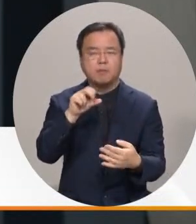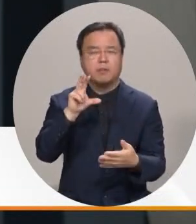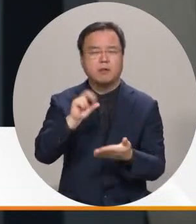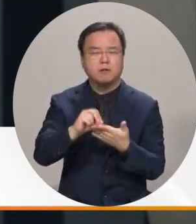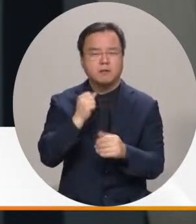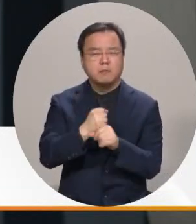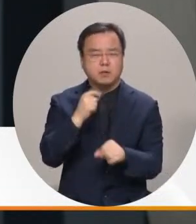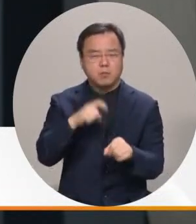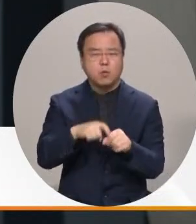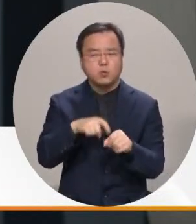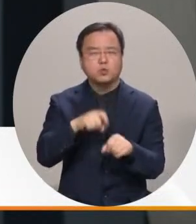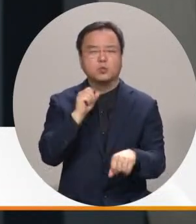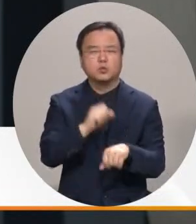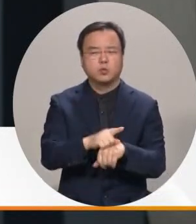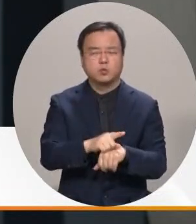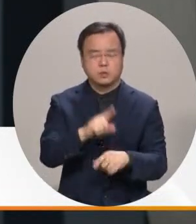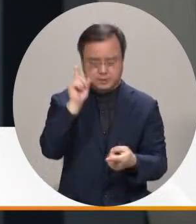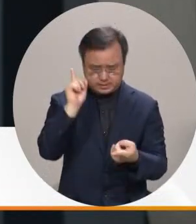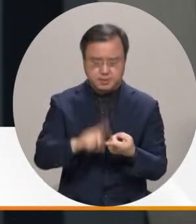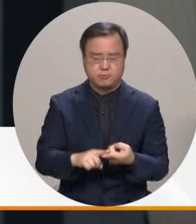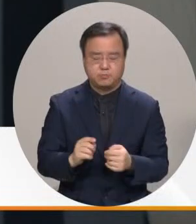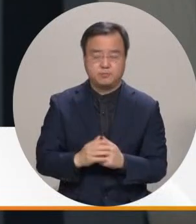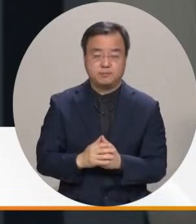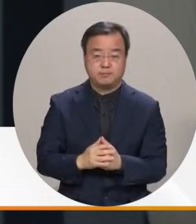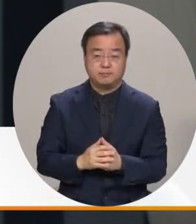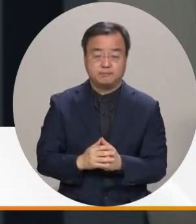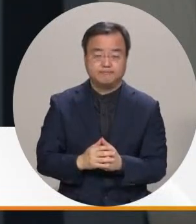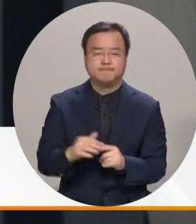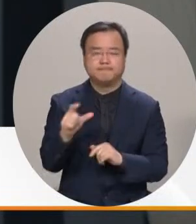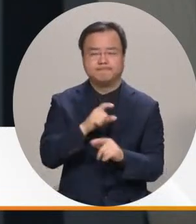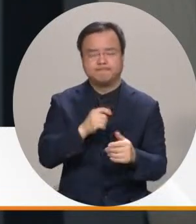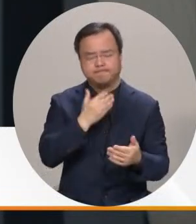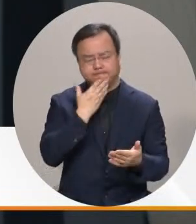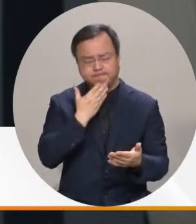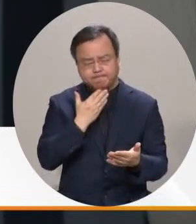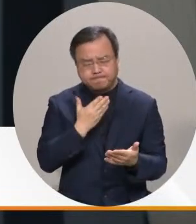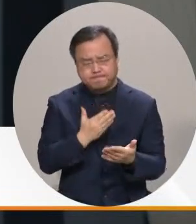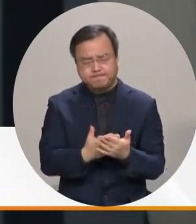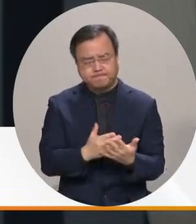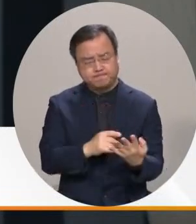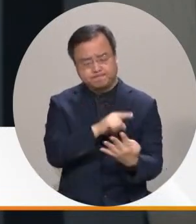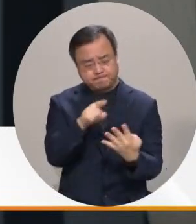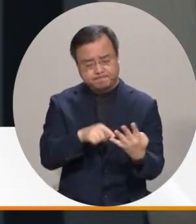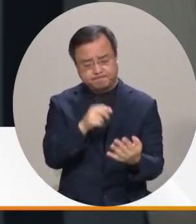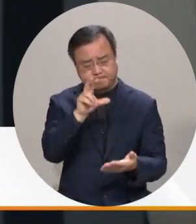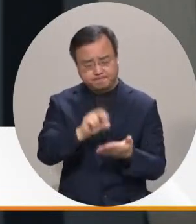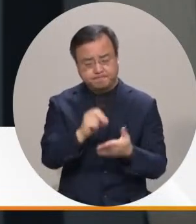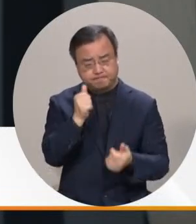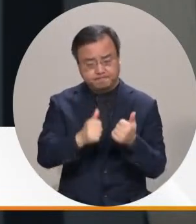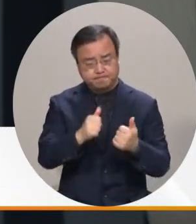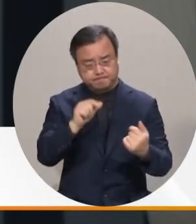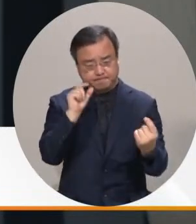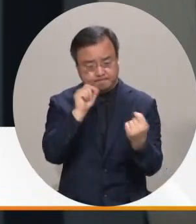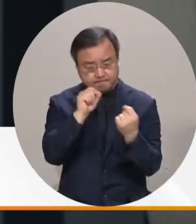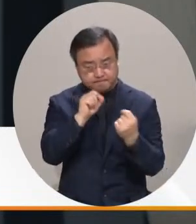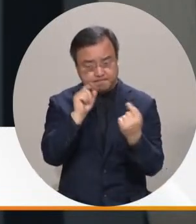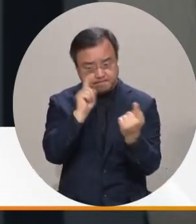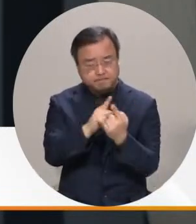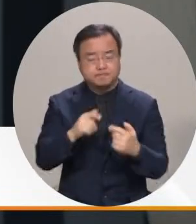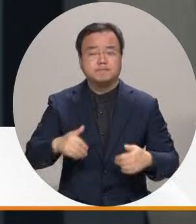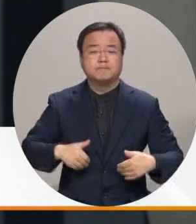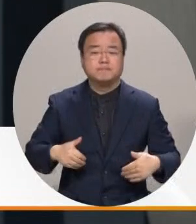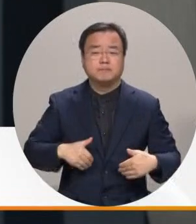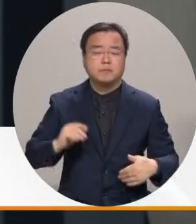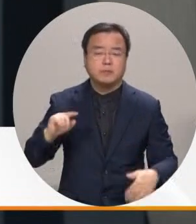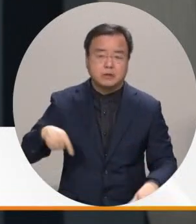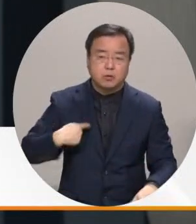했습니다 그래서 훨씬 중요하게 우리가 이제 접근을 좀 오래 수능에서는 해야 될 것 같고요 어 혼자 공부하려고